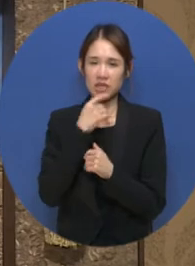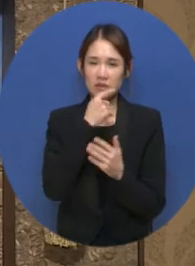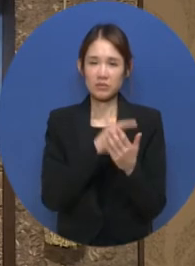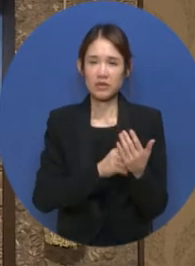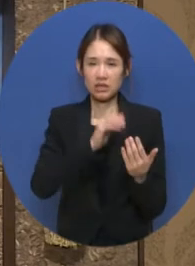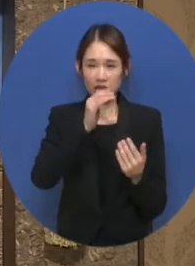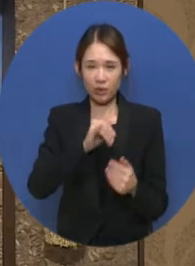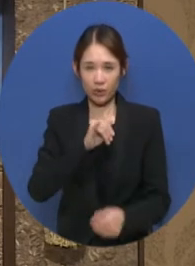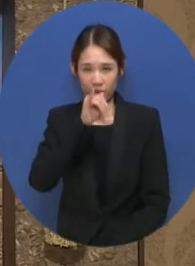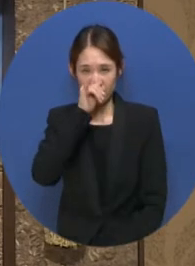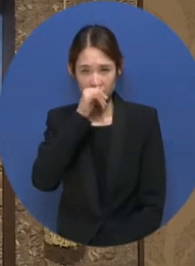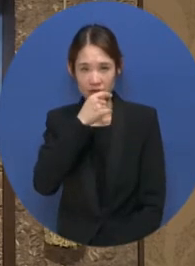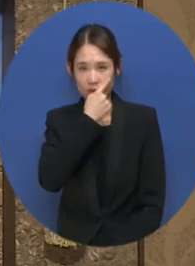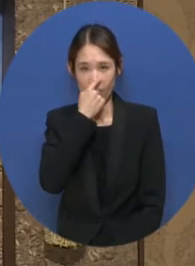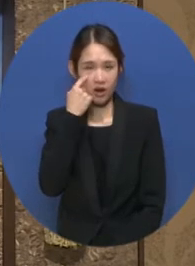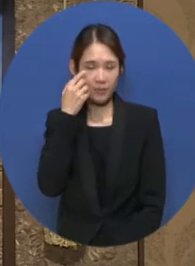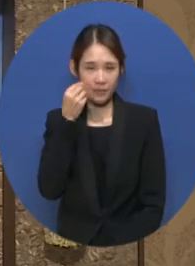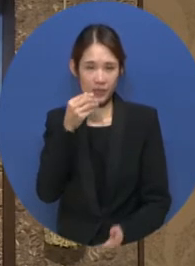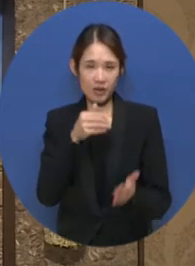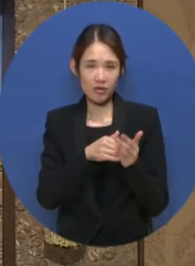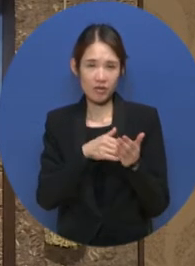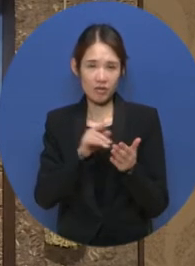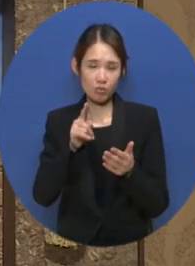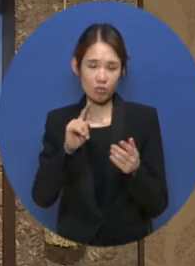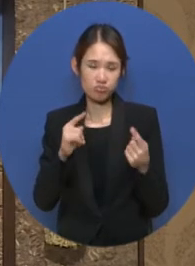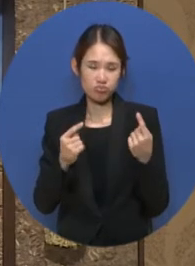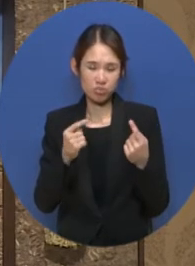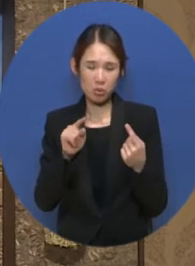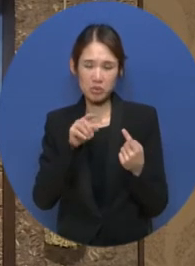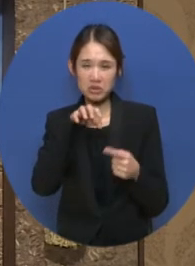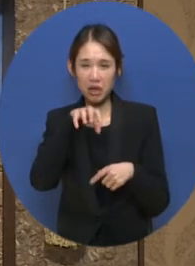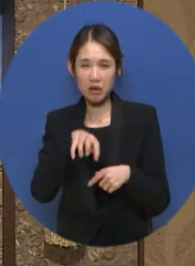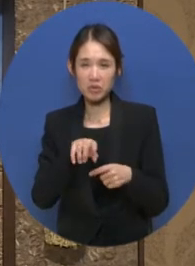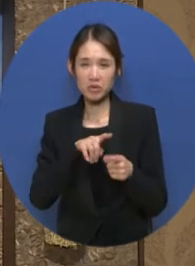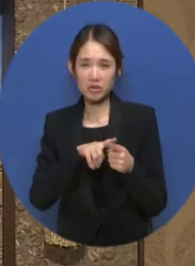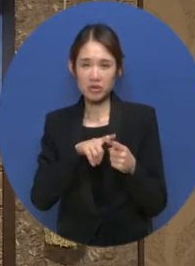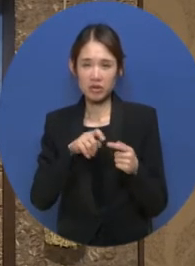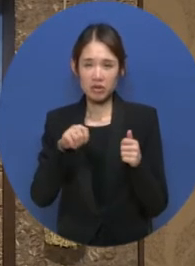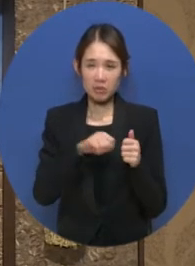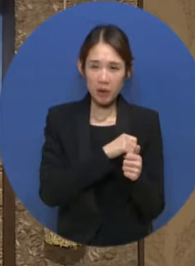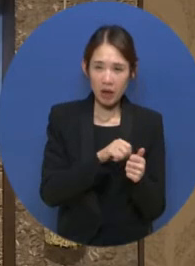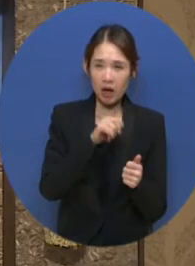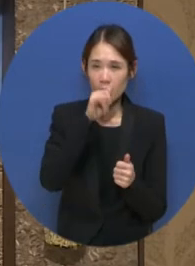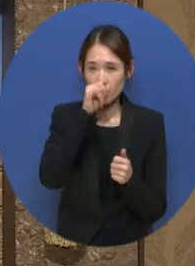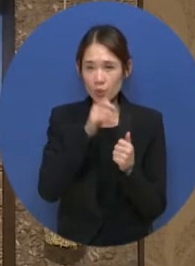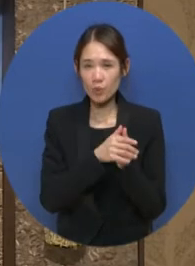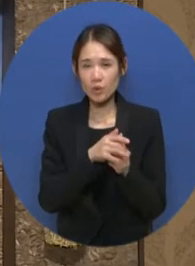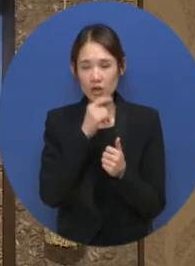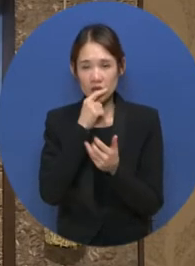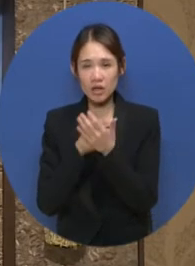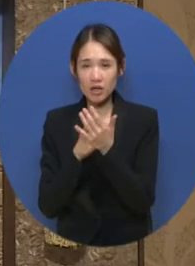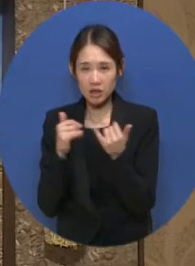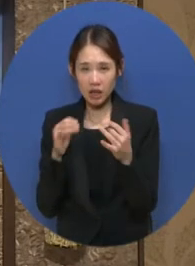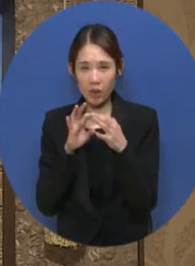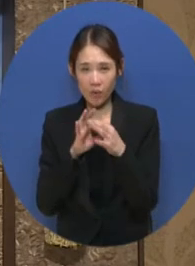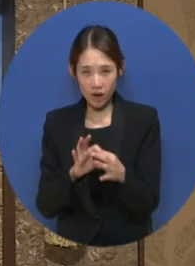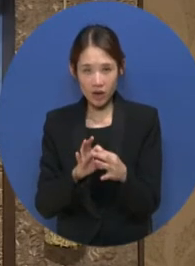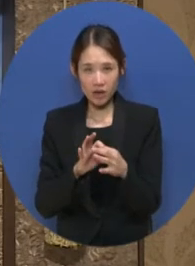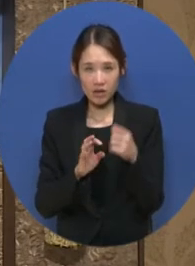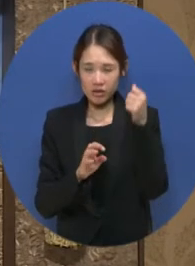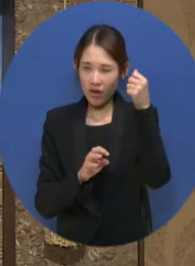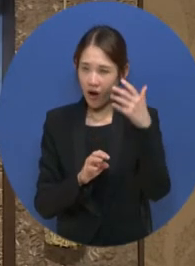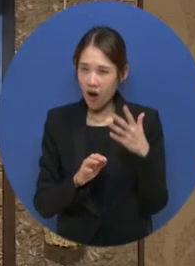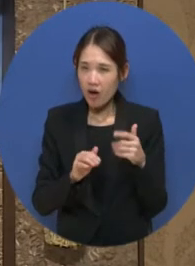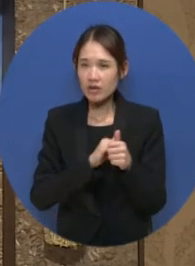있는지를 확인하게 됩니다 그런것도 무엇보다 어떤 장소에서 약대가 벌어졌고 또 피해자와 관련된 여러가지